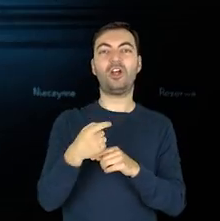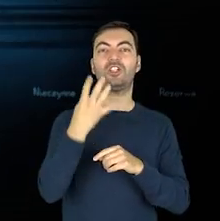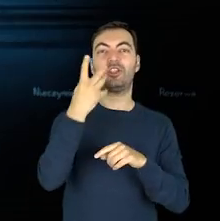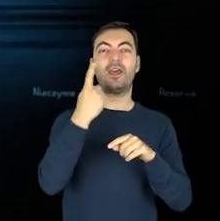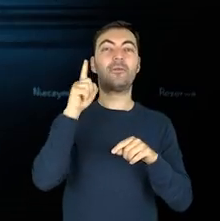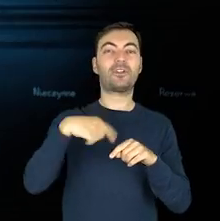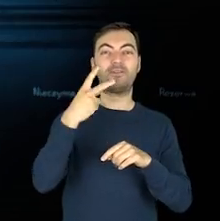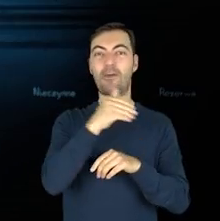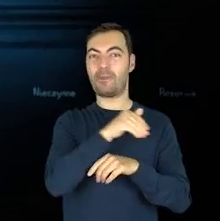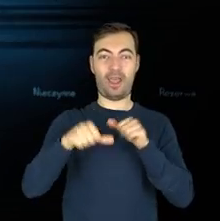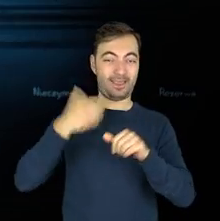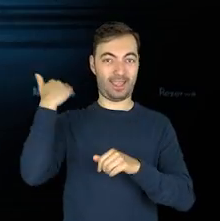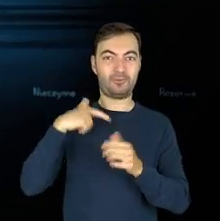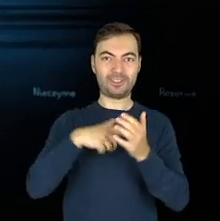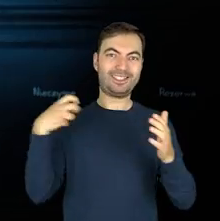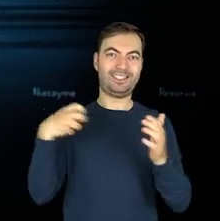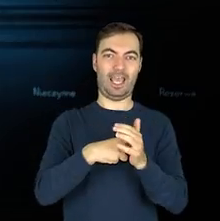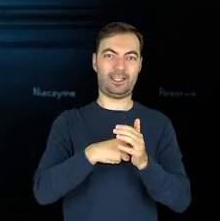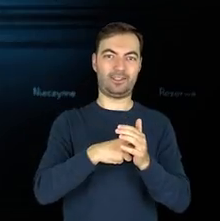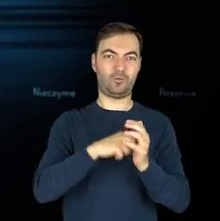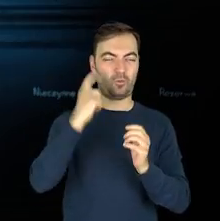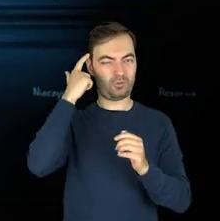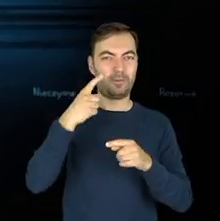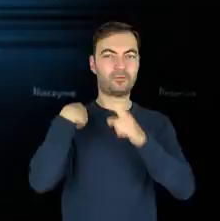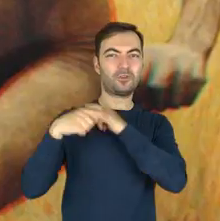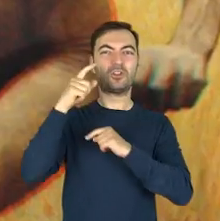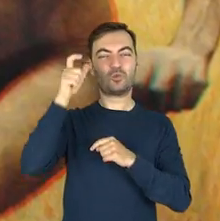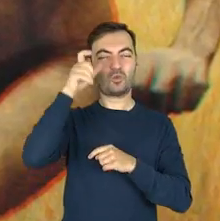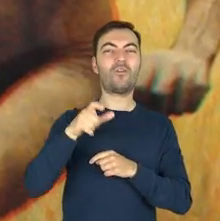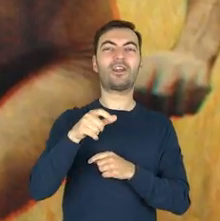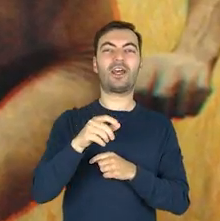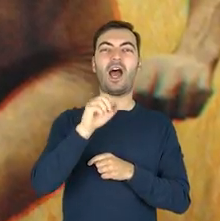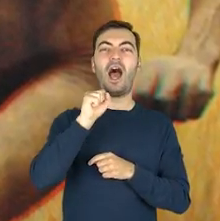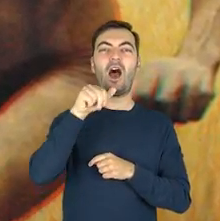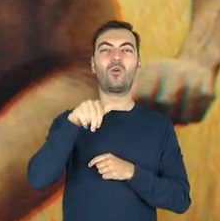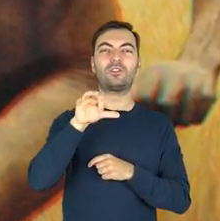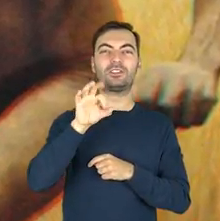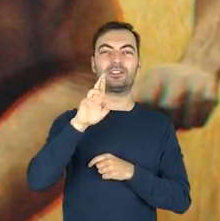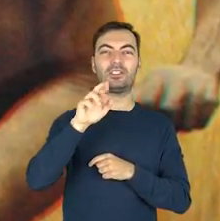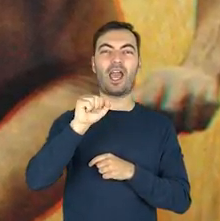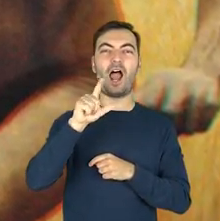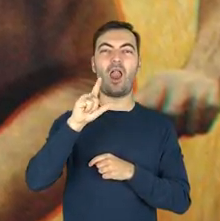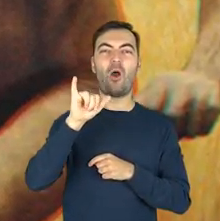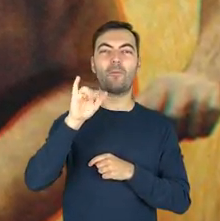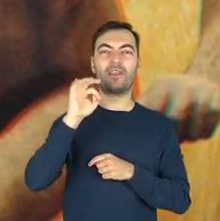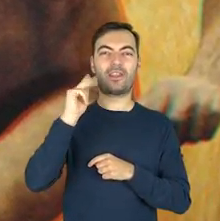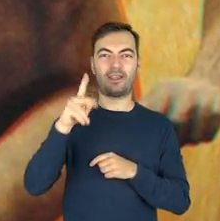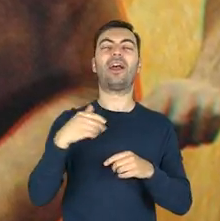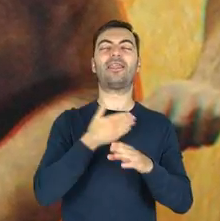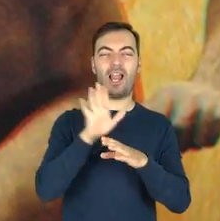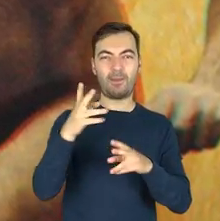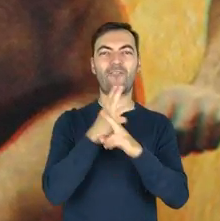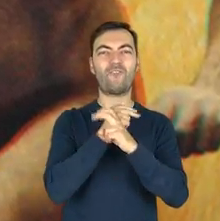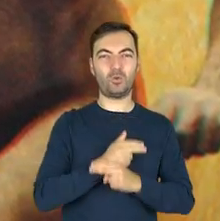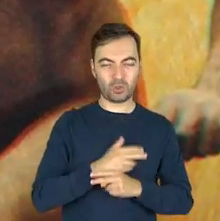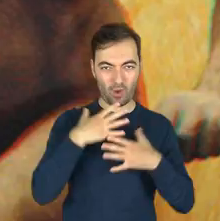cechy miała grupa naszych przodków zwanych australopitekami. Byli oni nadal pokryci futrem i sporą część czasu